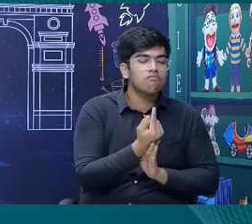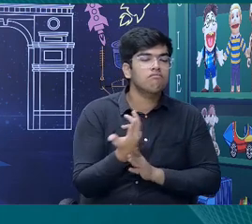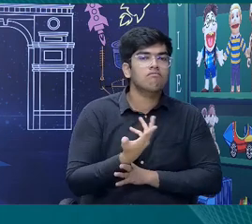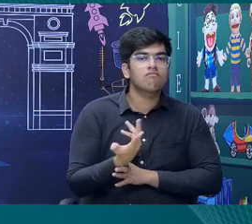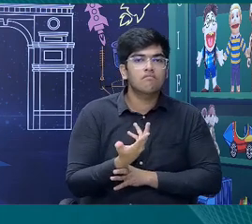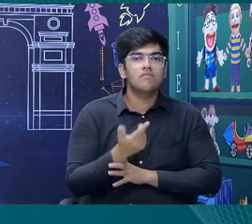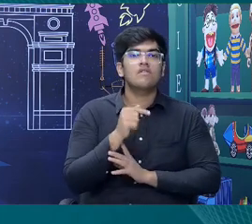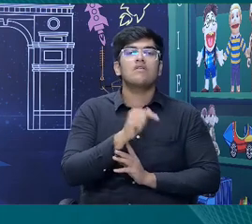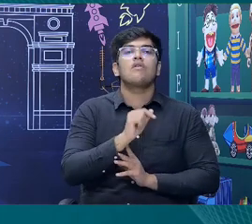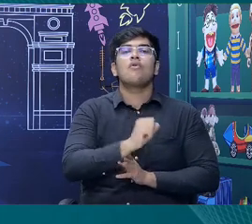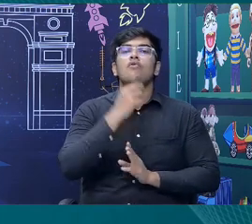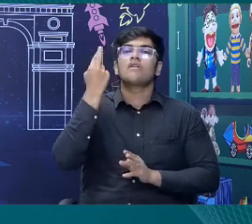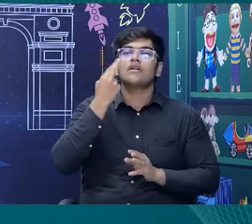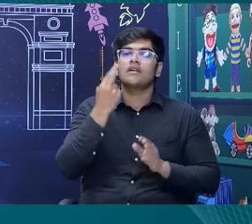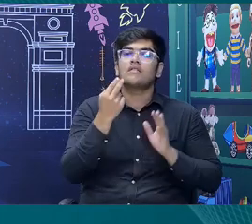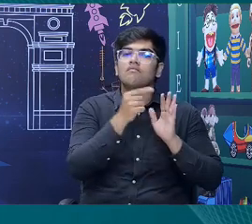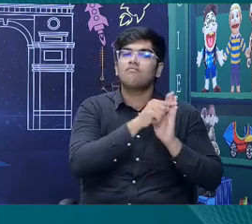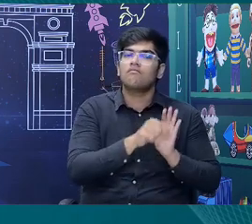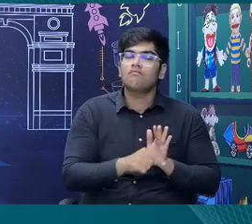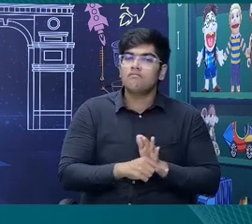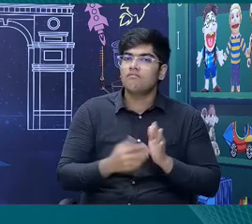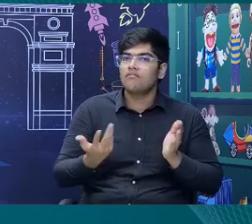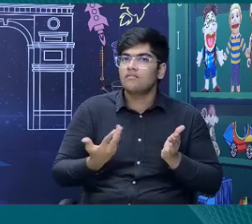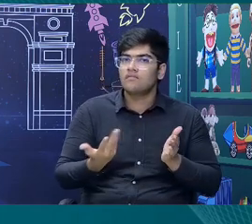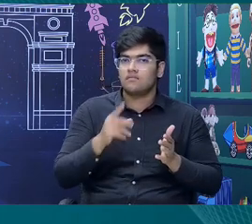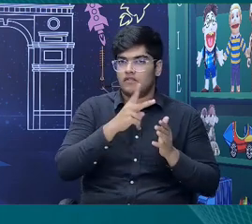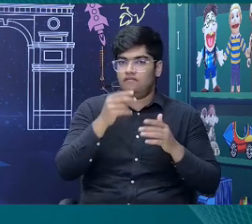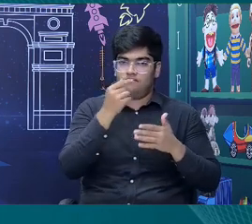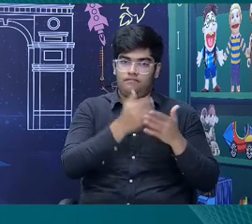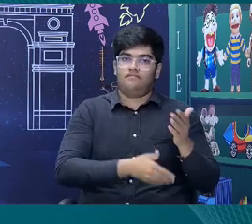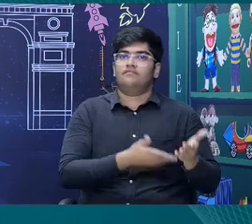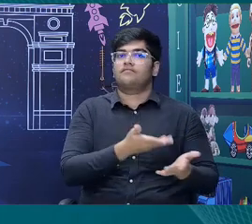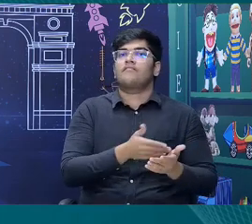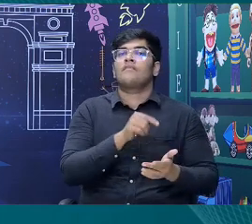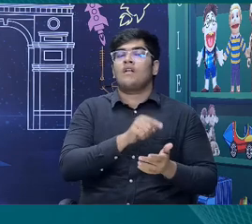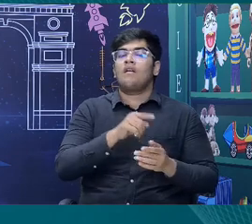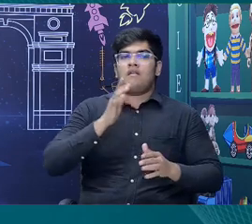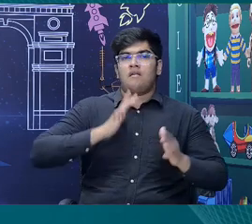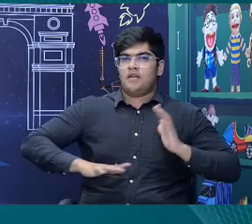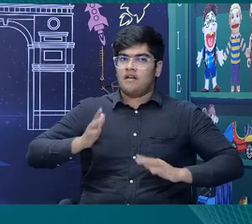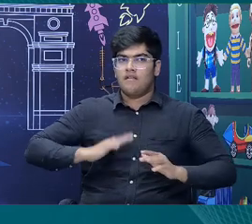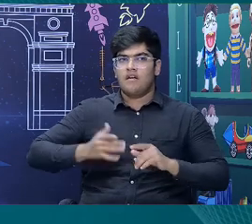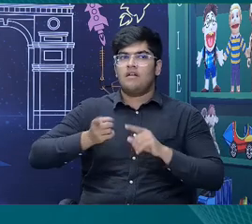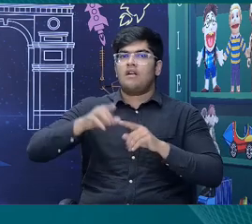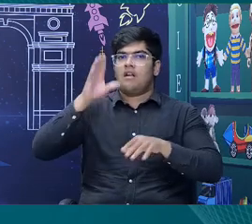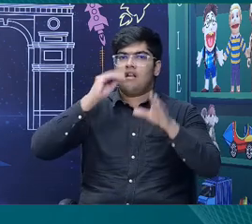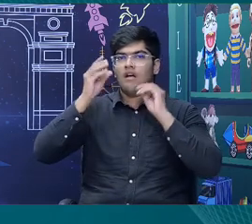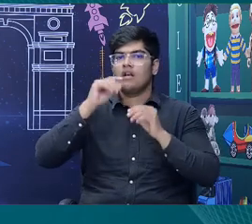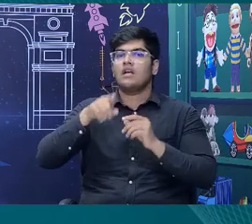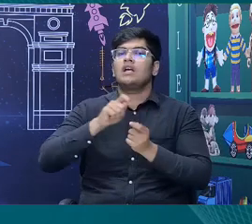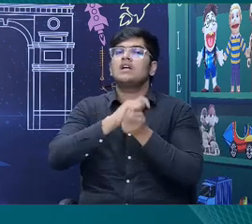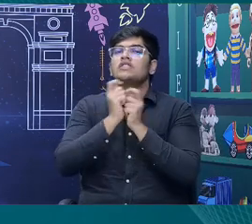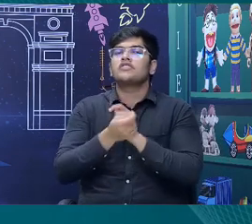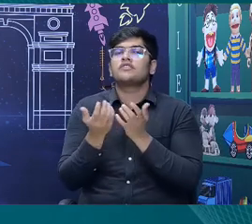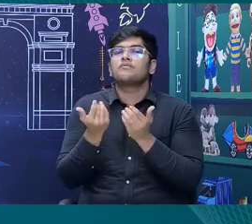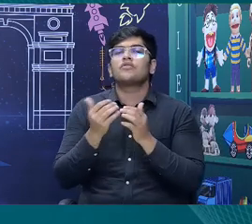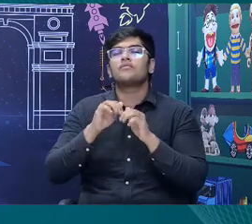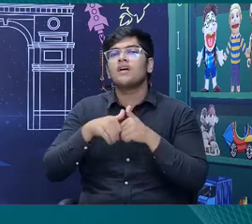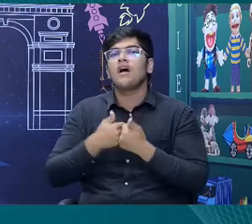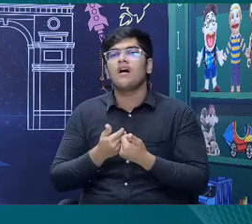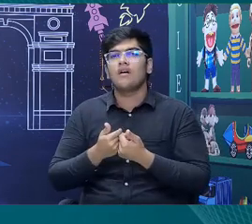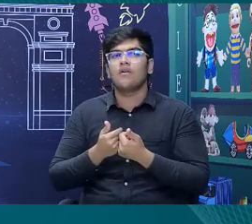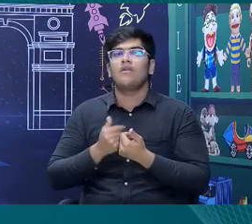क्या है अच्छा अब वह बिहेवियर है या वह लर्निंग है उसको हम चेंज कैसे कर सकते हैं उसके लिए हम अल्टरनेटिव पैटर्न